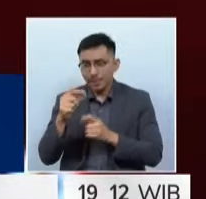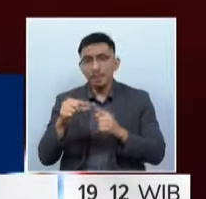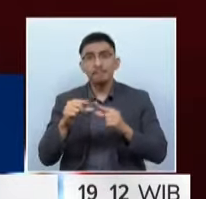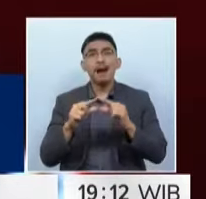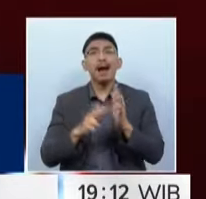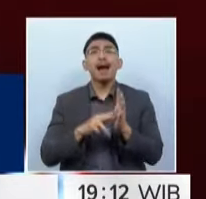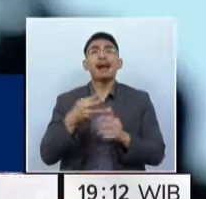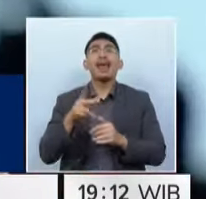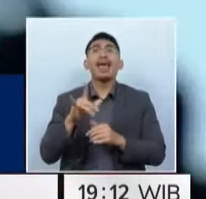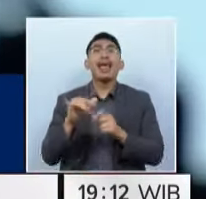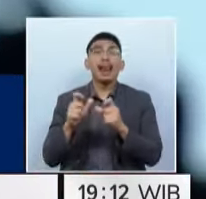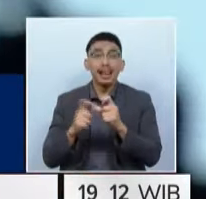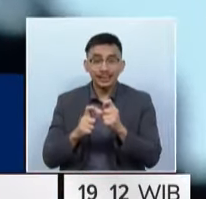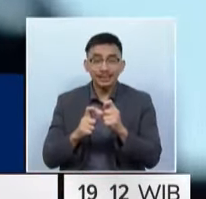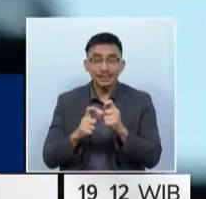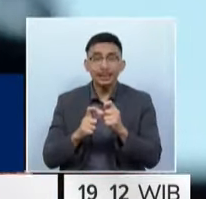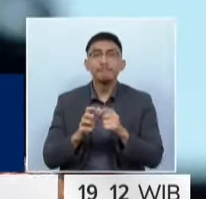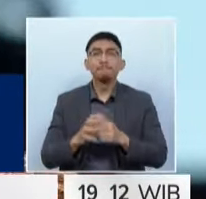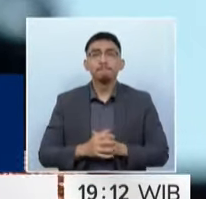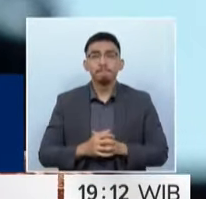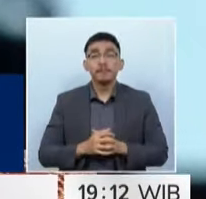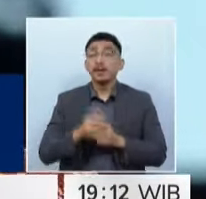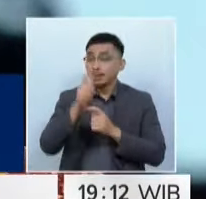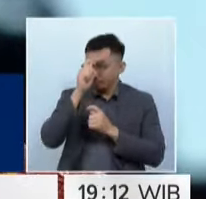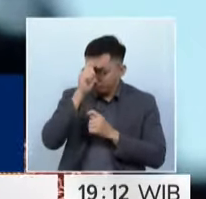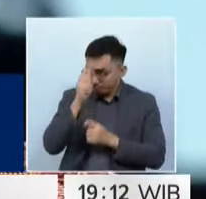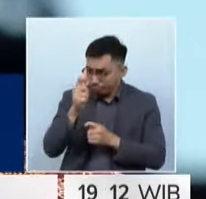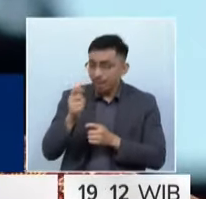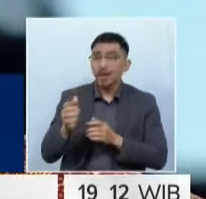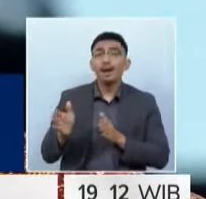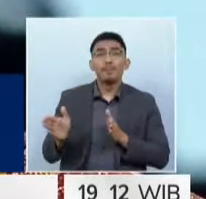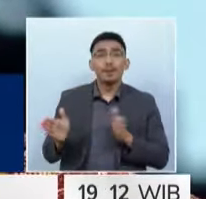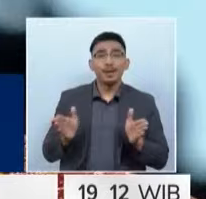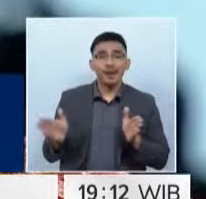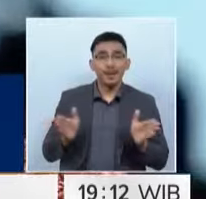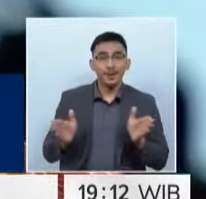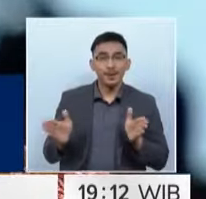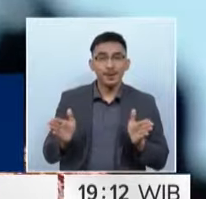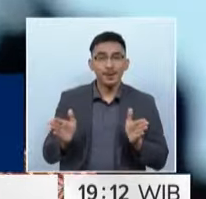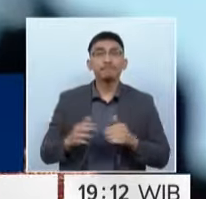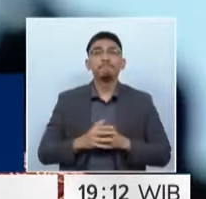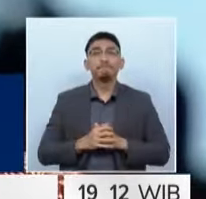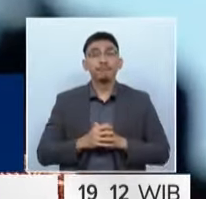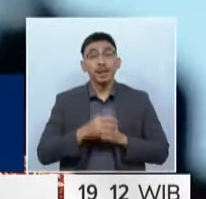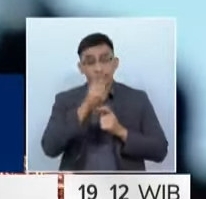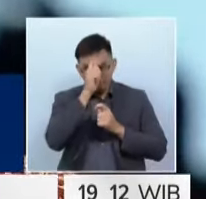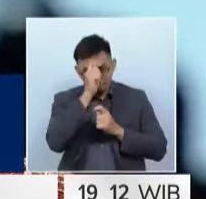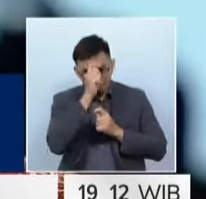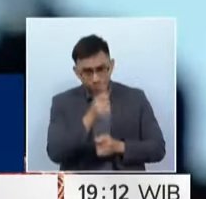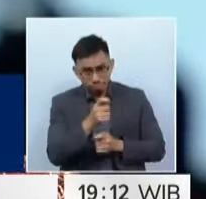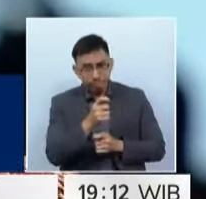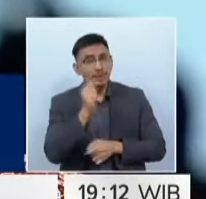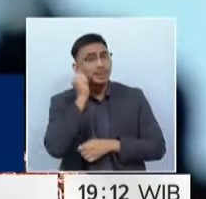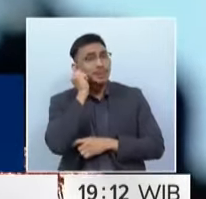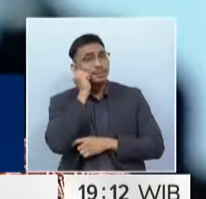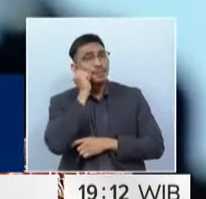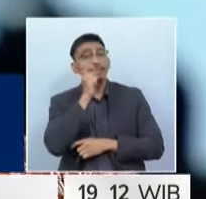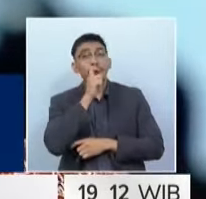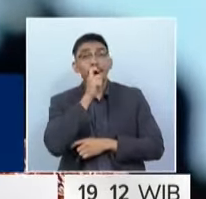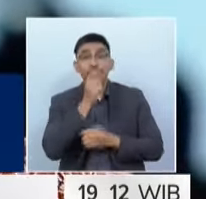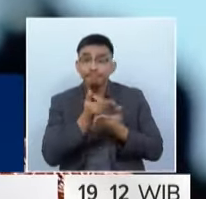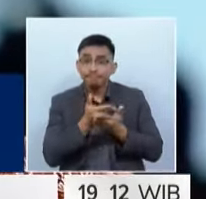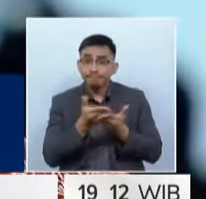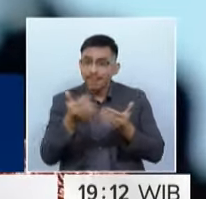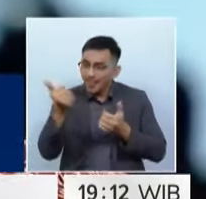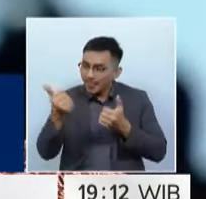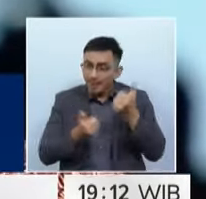kami hormati saudara moderator yang saya hormati ibu bapak saudara tamu undangan